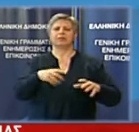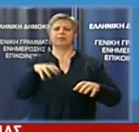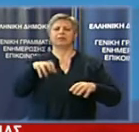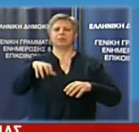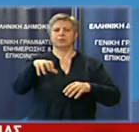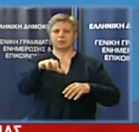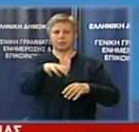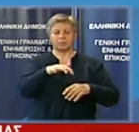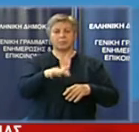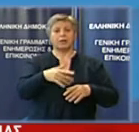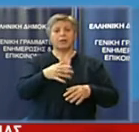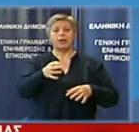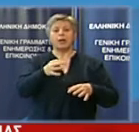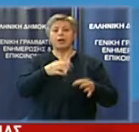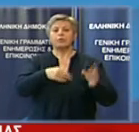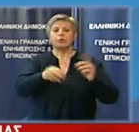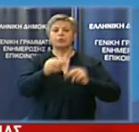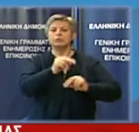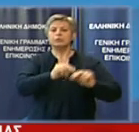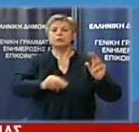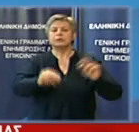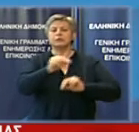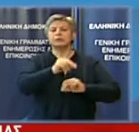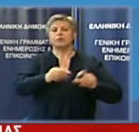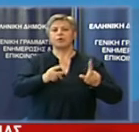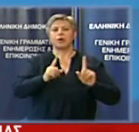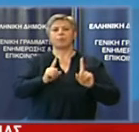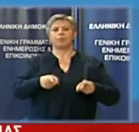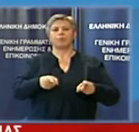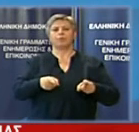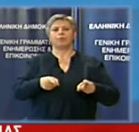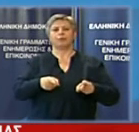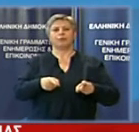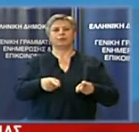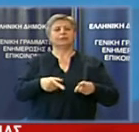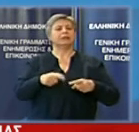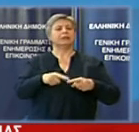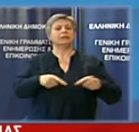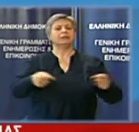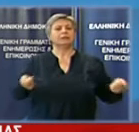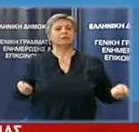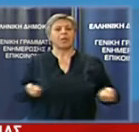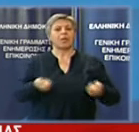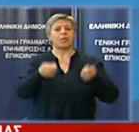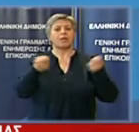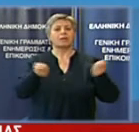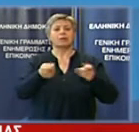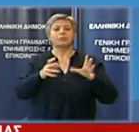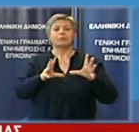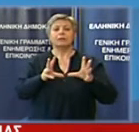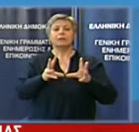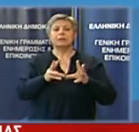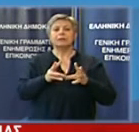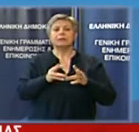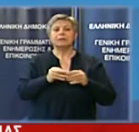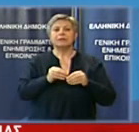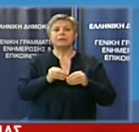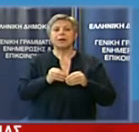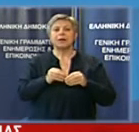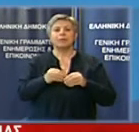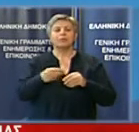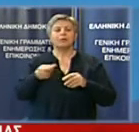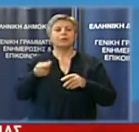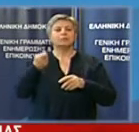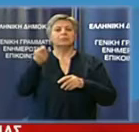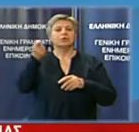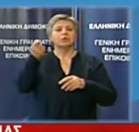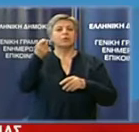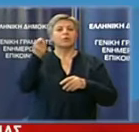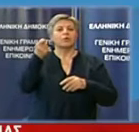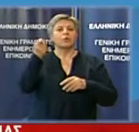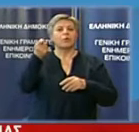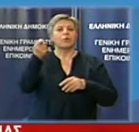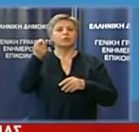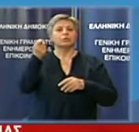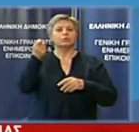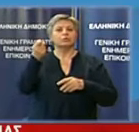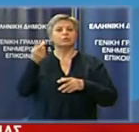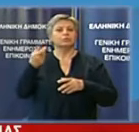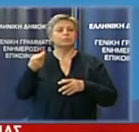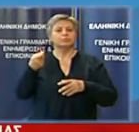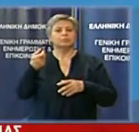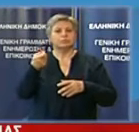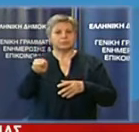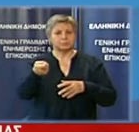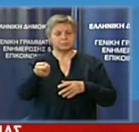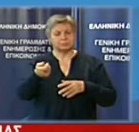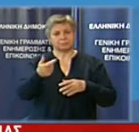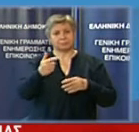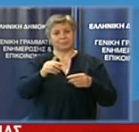πρόθεσμη απόφαση σχετικά με το χρέος Περιμένουμε στα άμεσα μέτρα